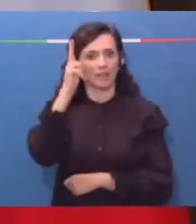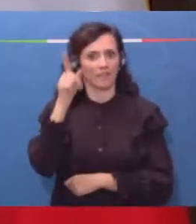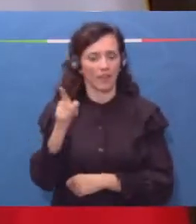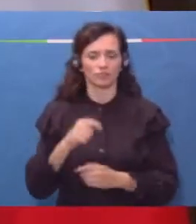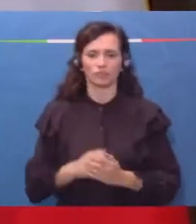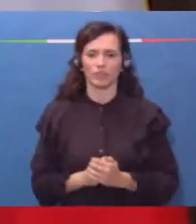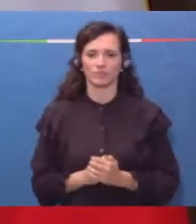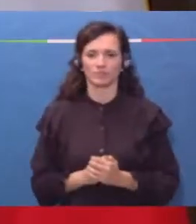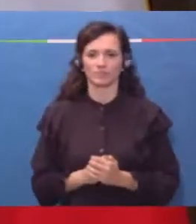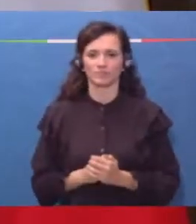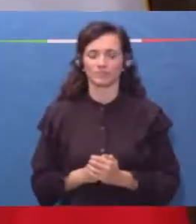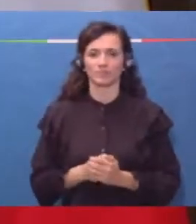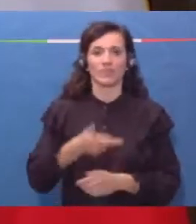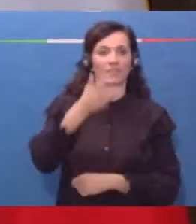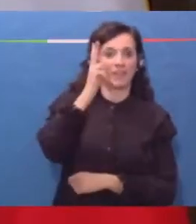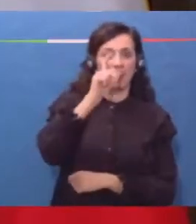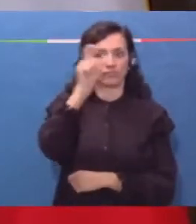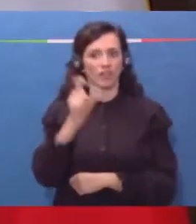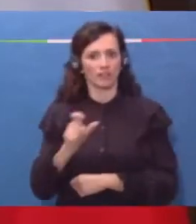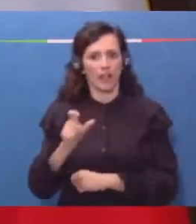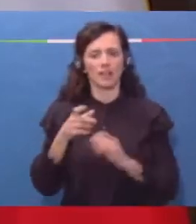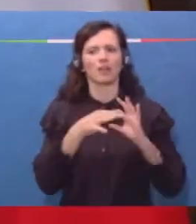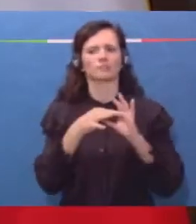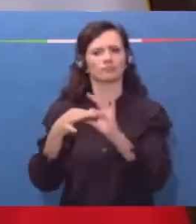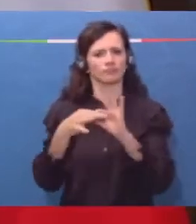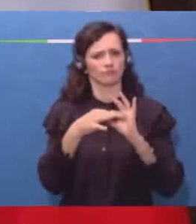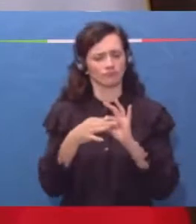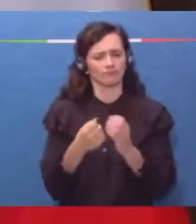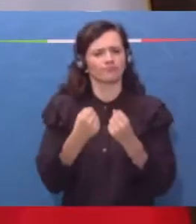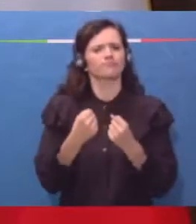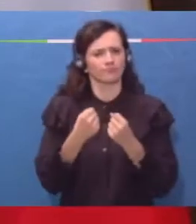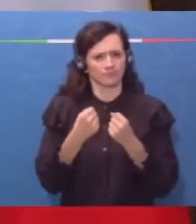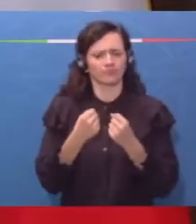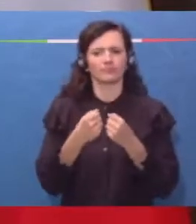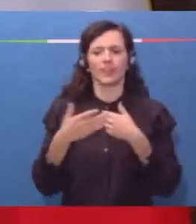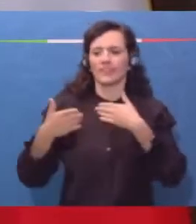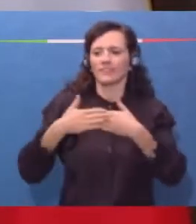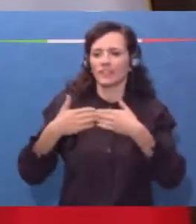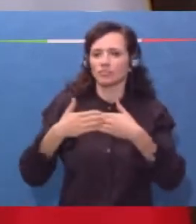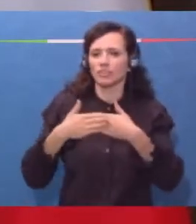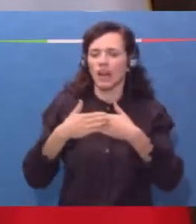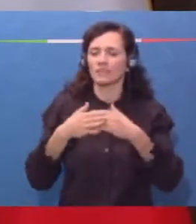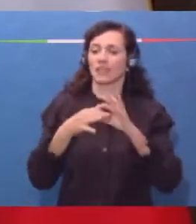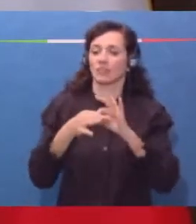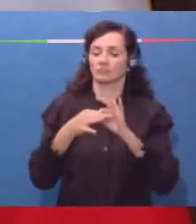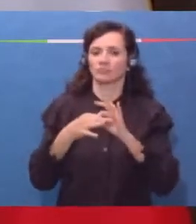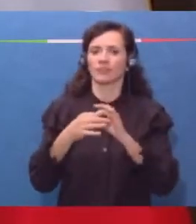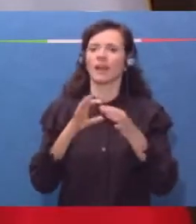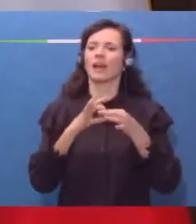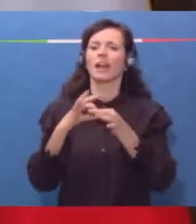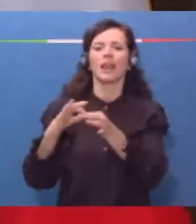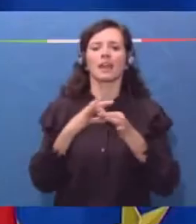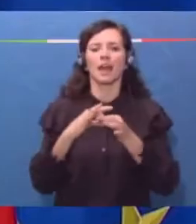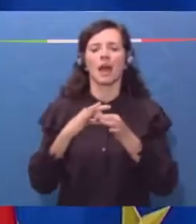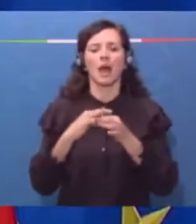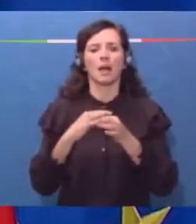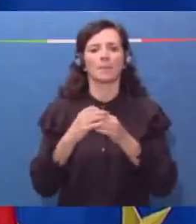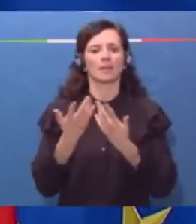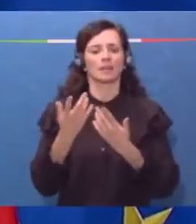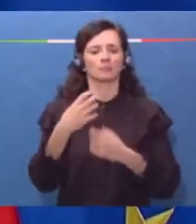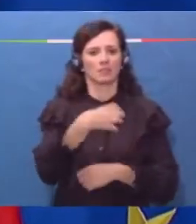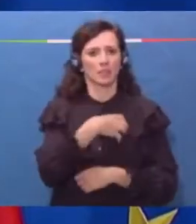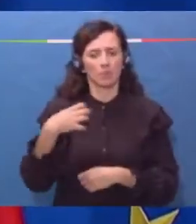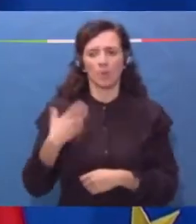Francia e Italia consolidano ulteriormente la loro vicinanza, i loro legami diplomatici,